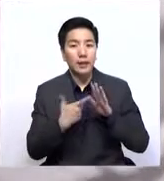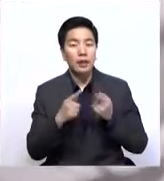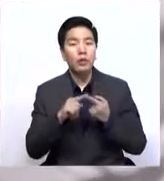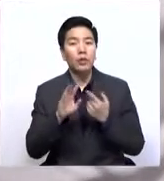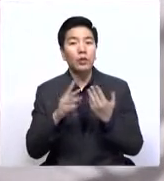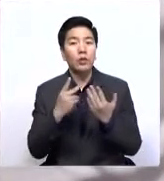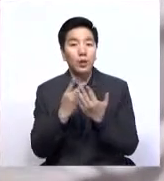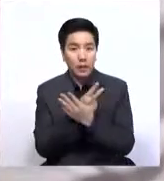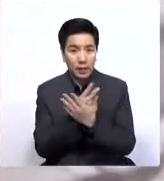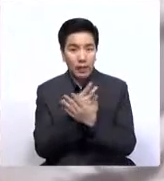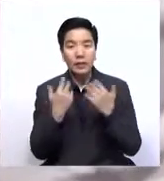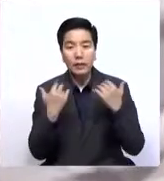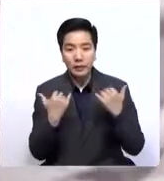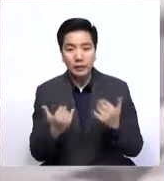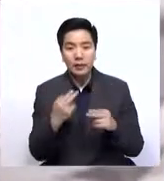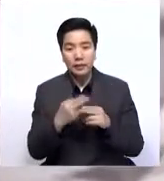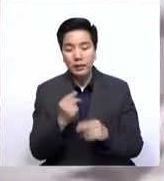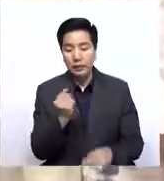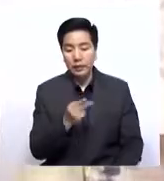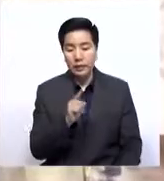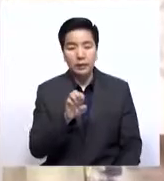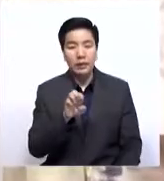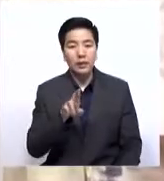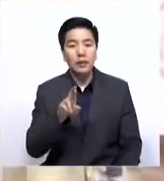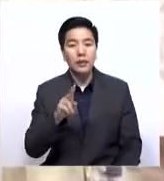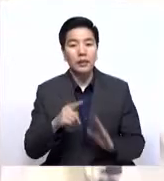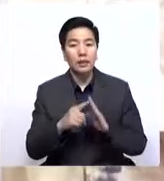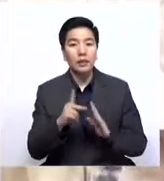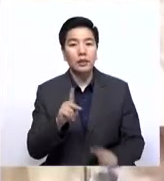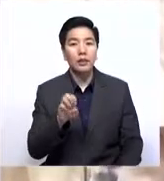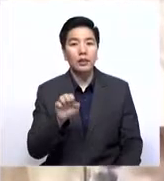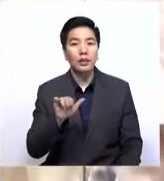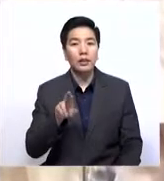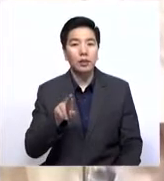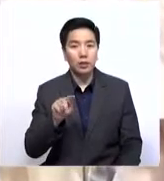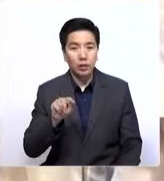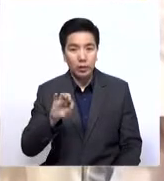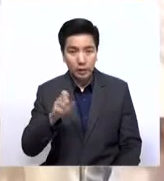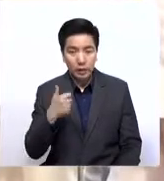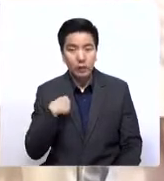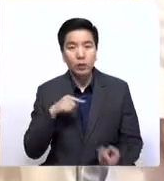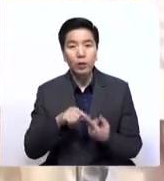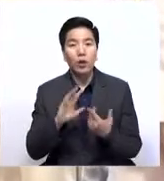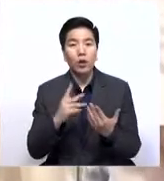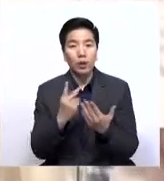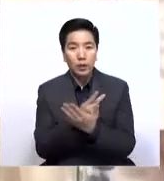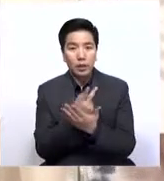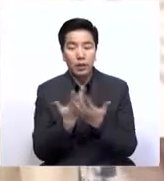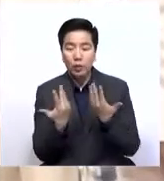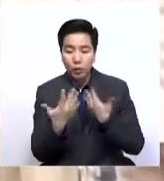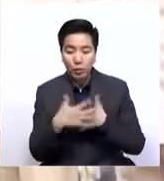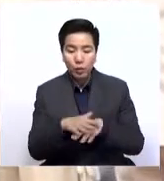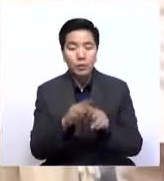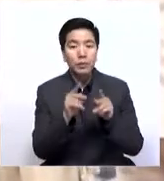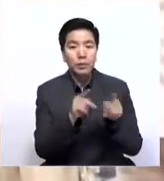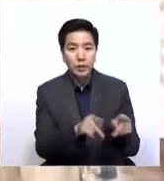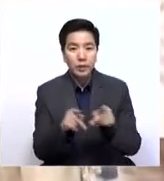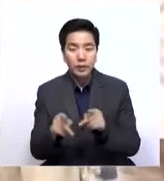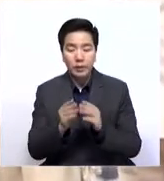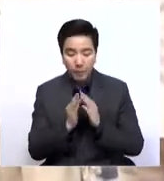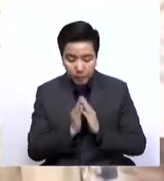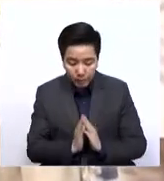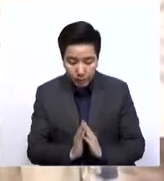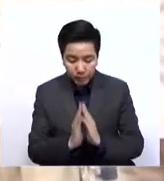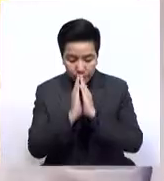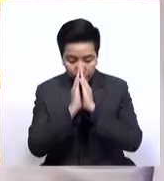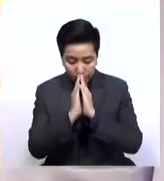ราชจังหวัดกาญจนบุรีค่ะนายจิรเกียรติภูมิสวัสดิ์ผู้ว่าราชการจังหวัดกาญจนบุรีก็นำประชาชนร่วมพิธีถวายราชสักการะ